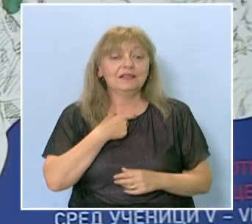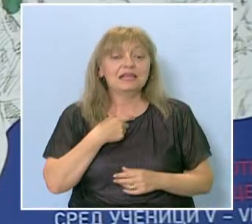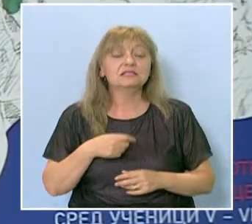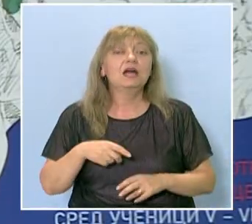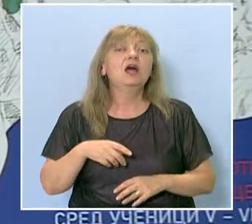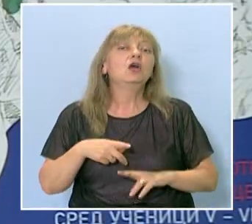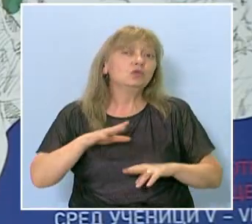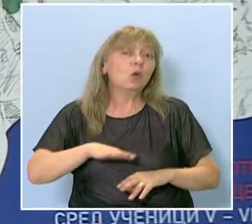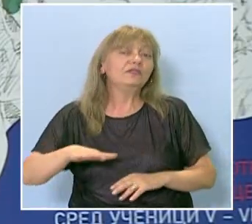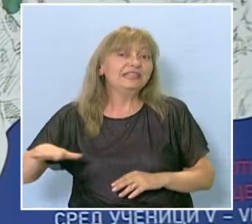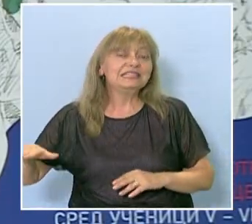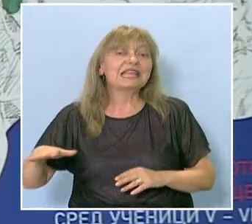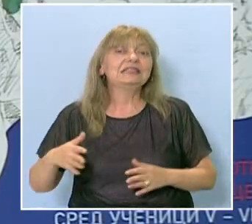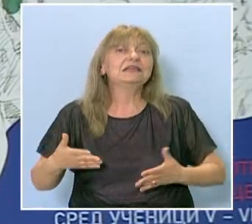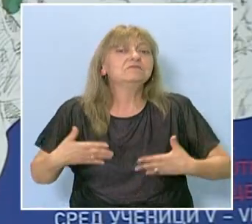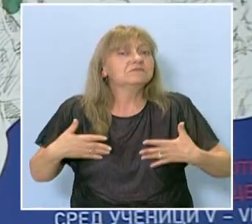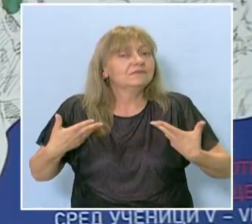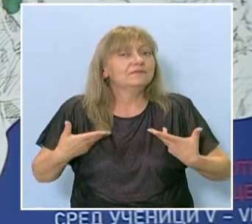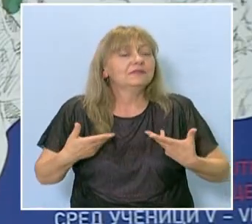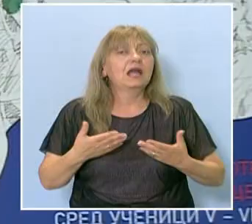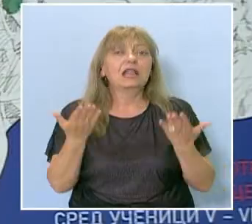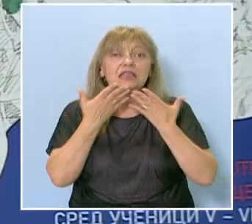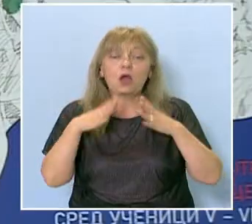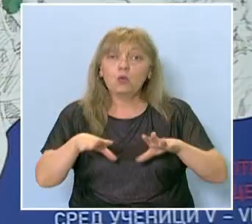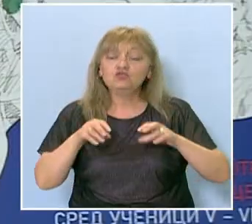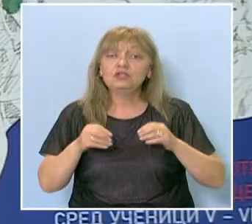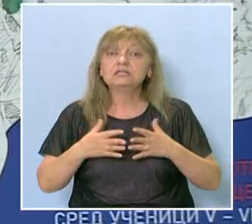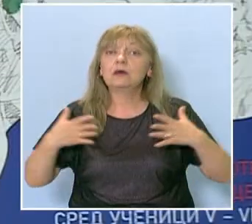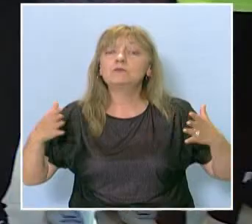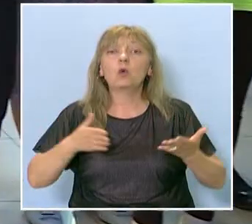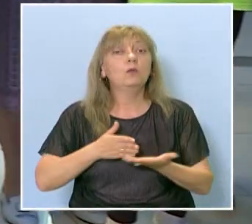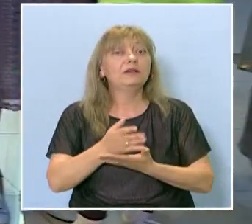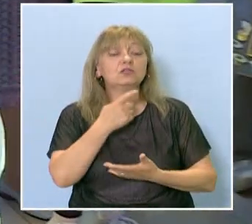Но децата са ентусиазирани, научили са много през годината